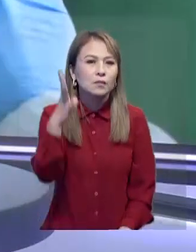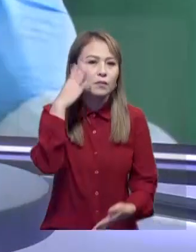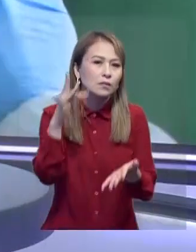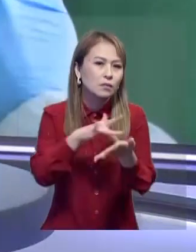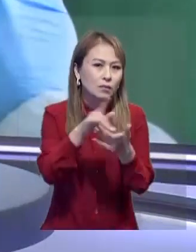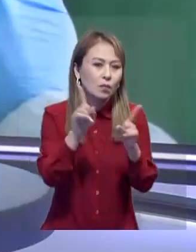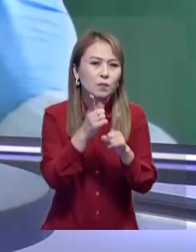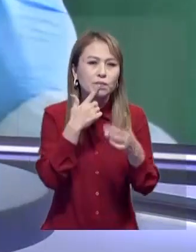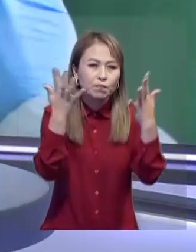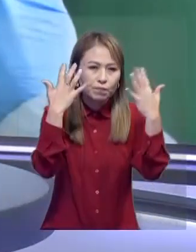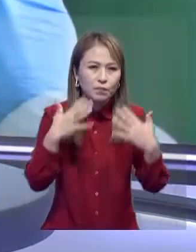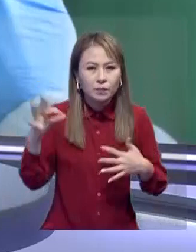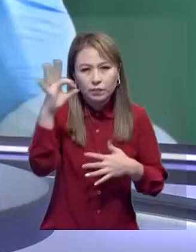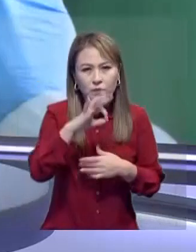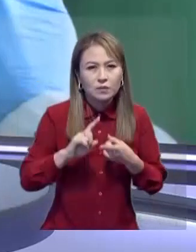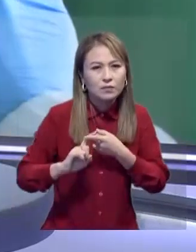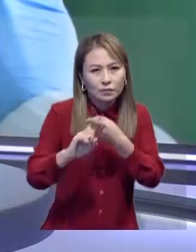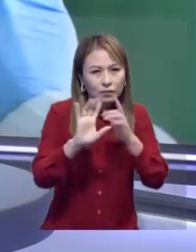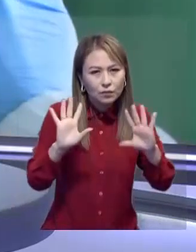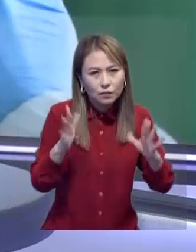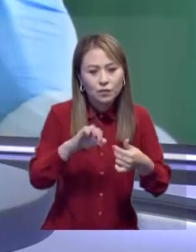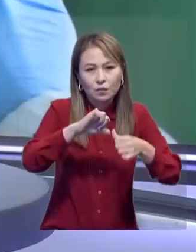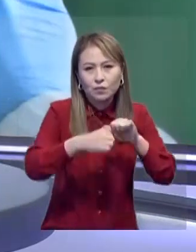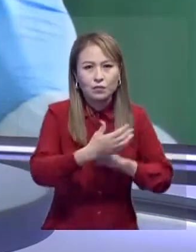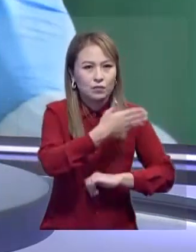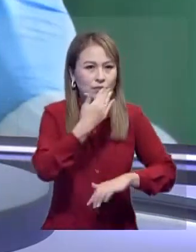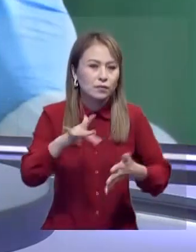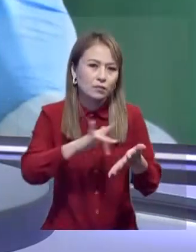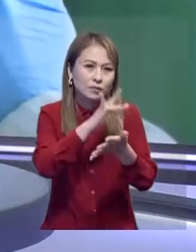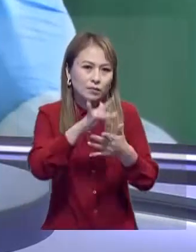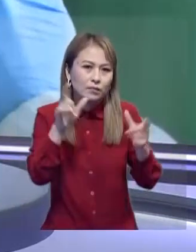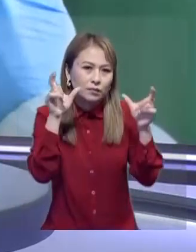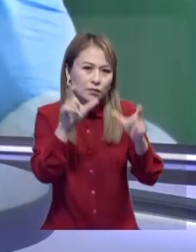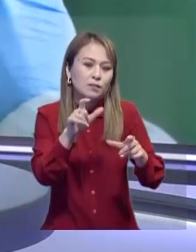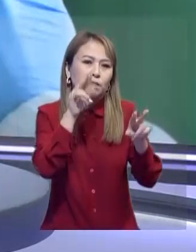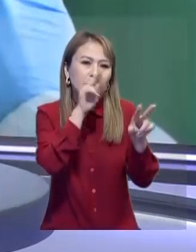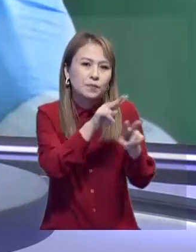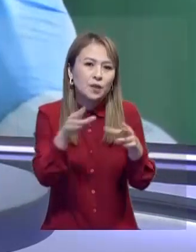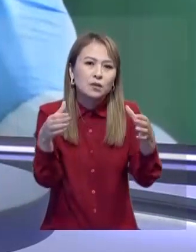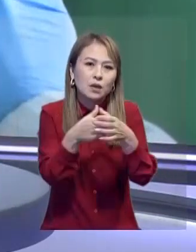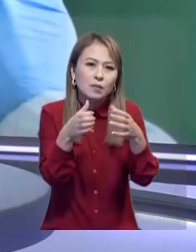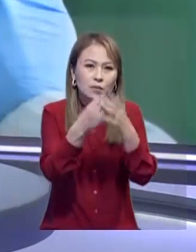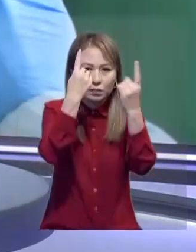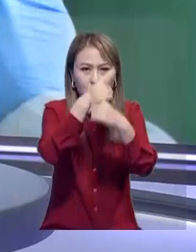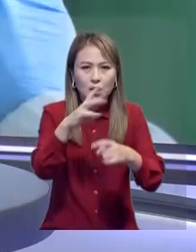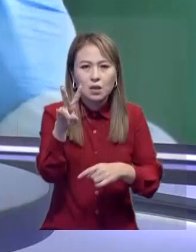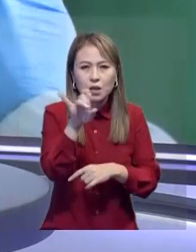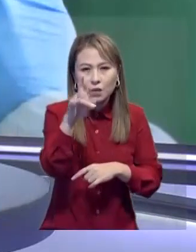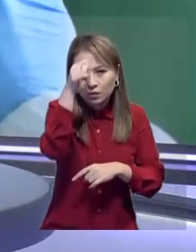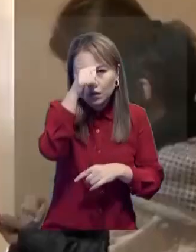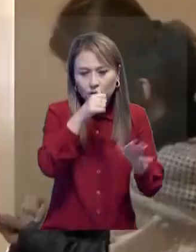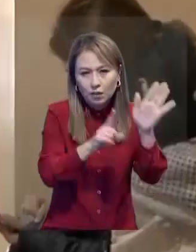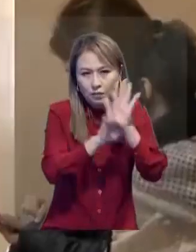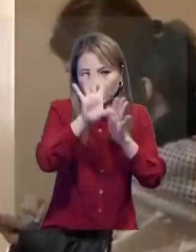Алматы қаласында да қызылша ауруы бойынша эпидемиологиялық жағдай тұрақсыз. Бұл туралы қалалық санитарлық эпидемиологиялық бақылау департаменті